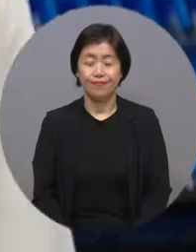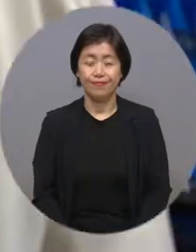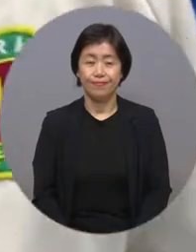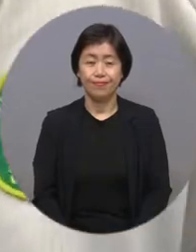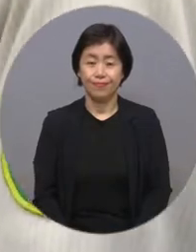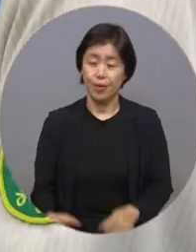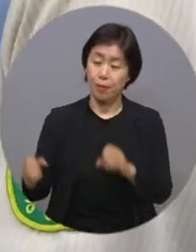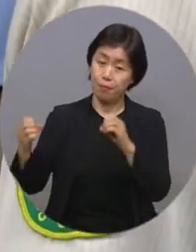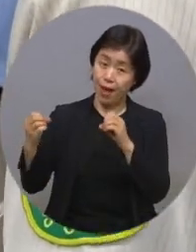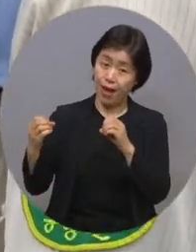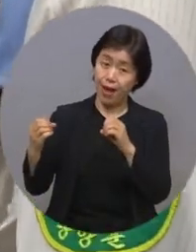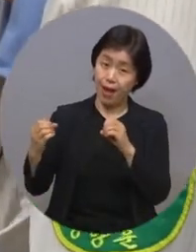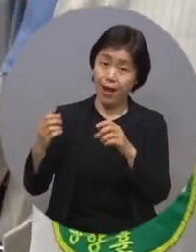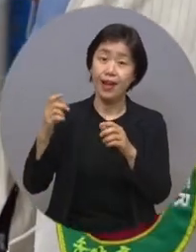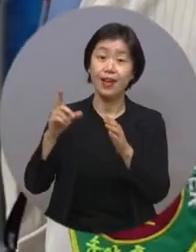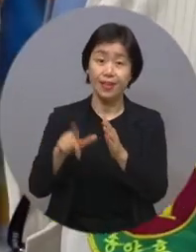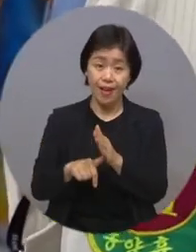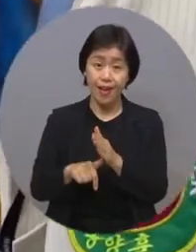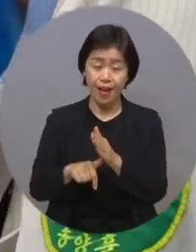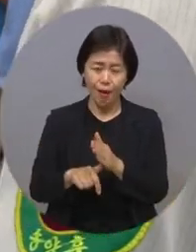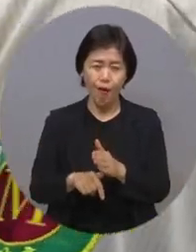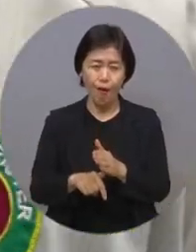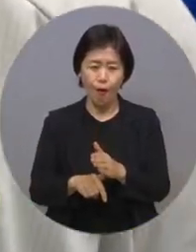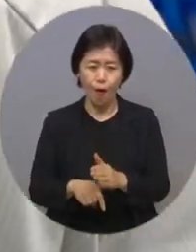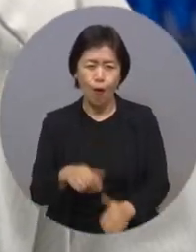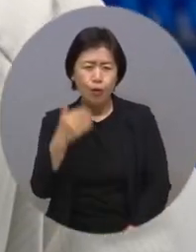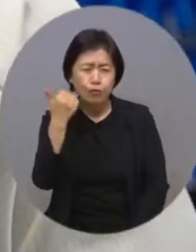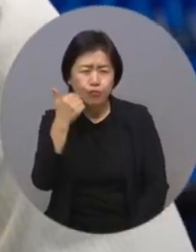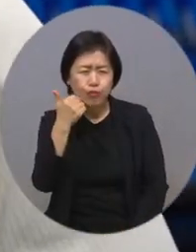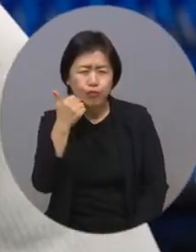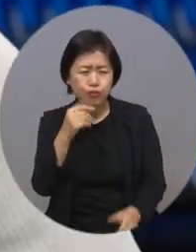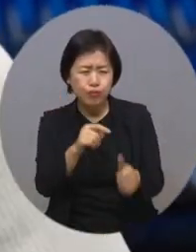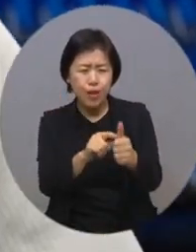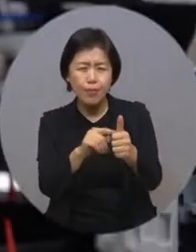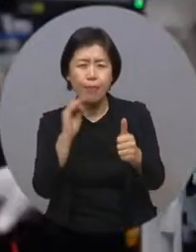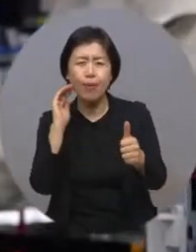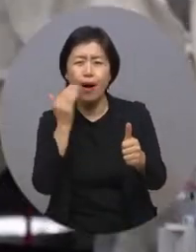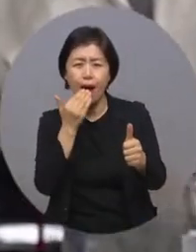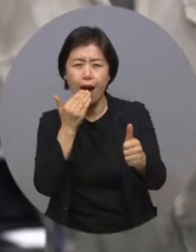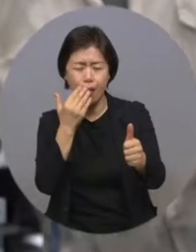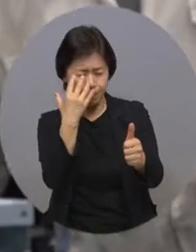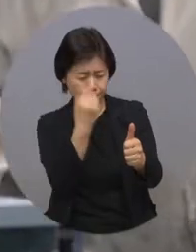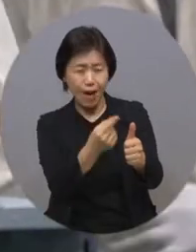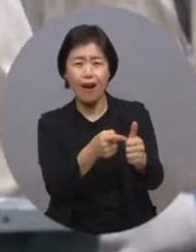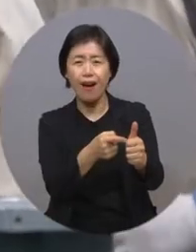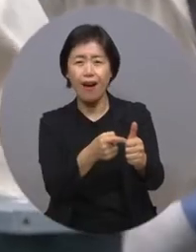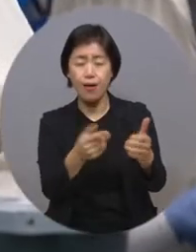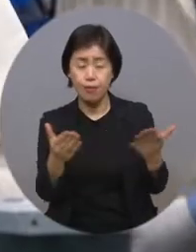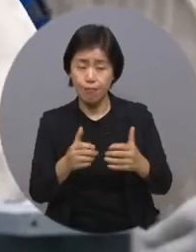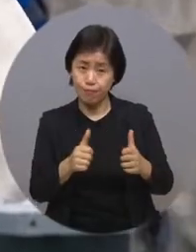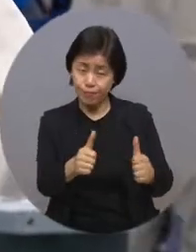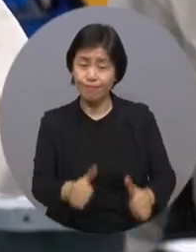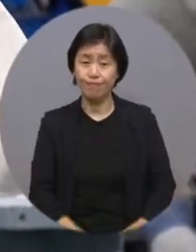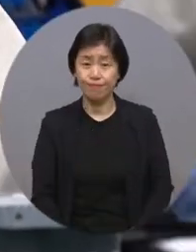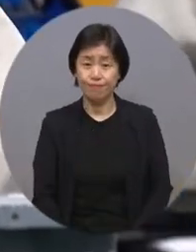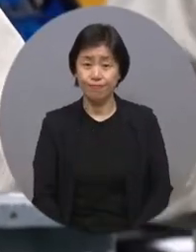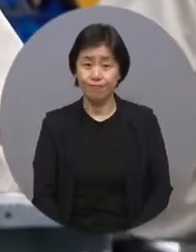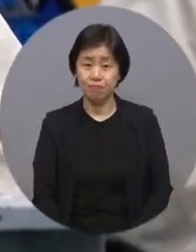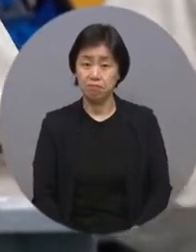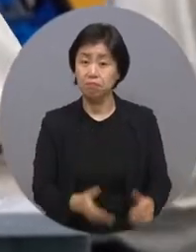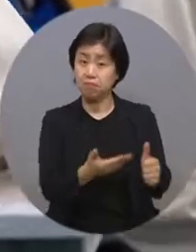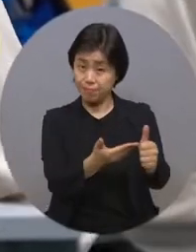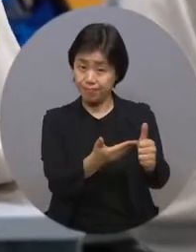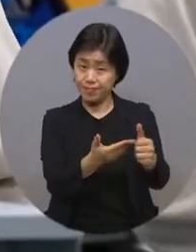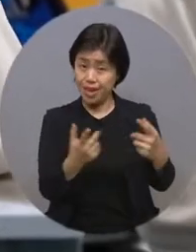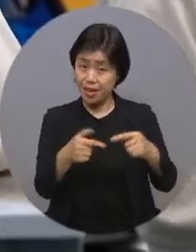인터뷰를 진행하는 와중에 열심히 일하고 계시는 한 청각장애인 사원분이 저희의 눈에 띄었는데요. 한번 그분의